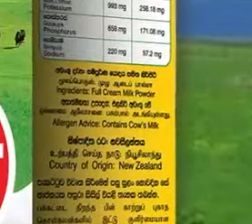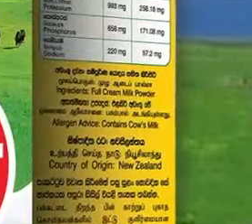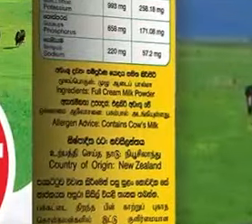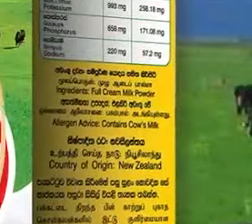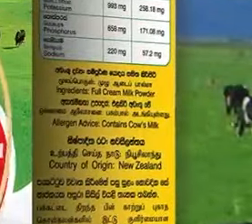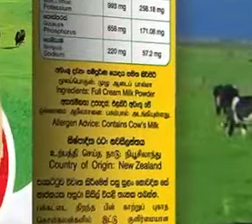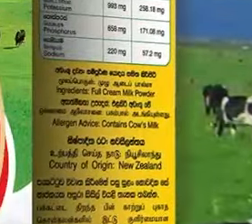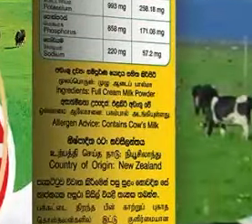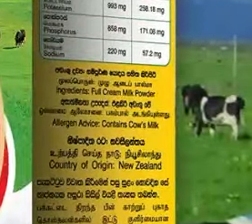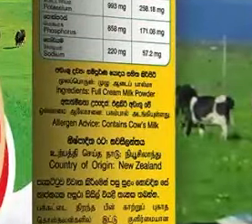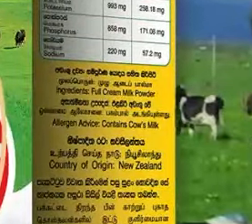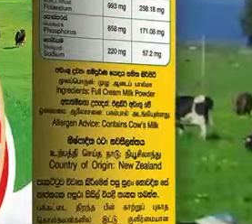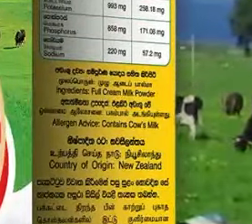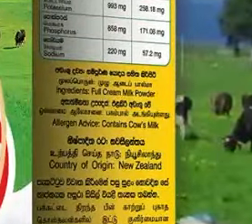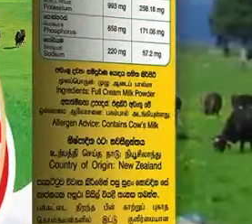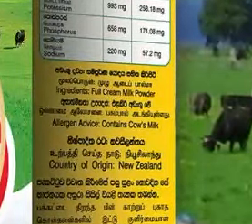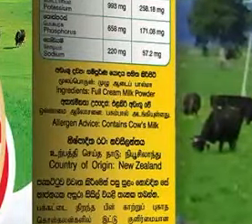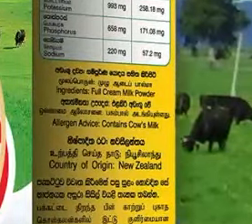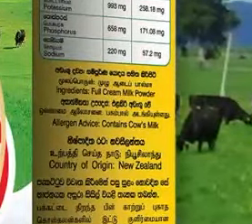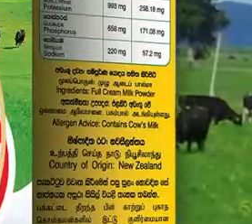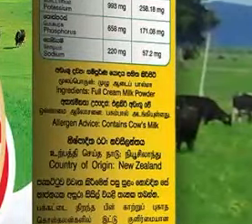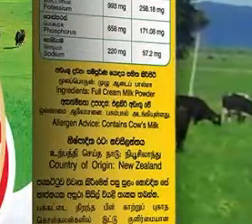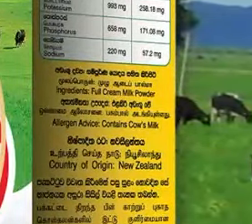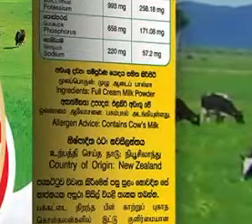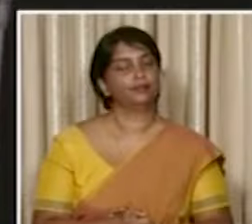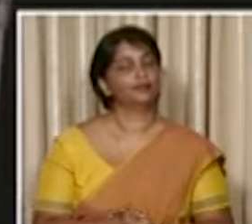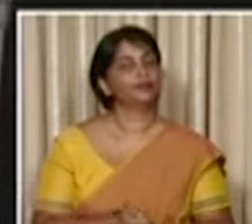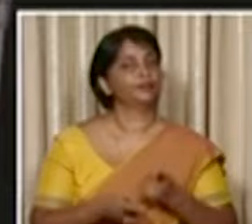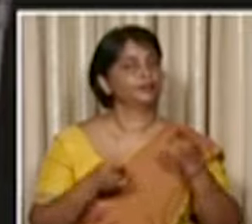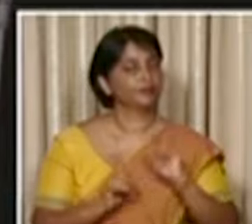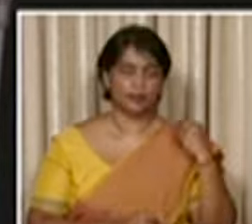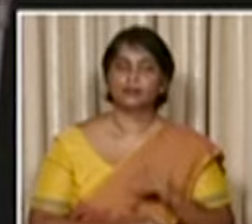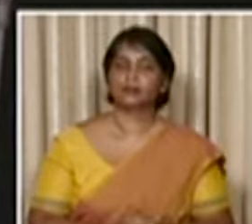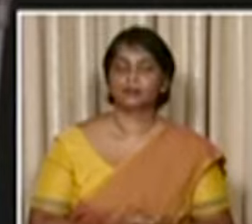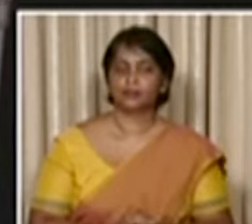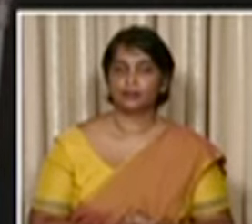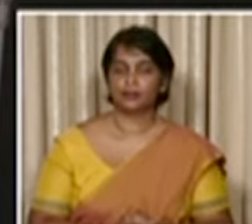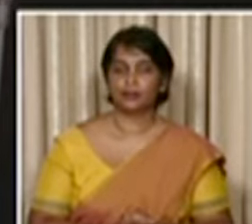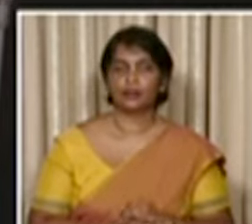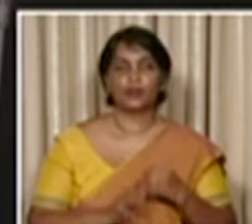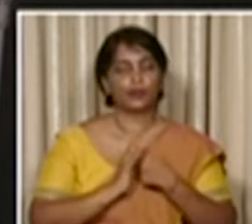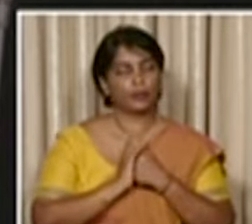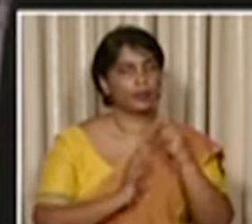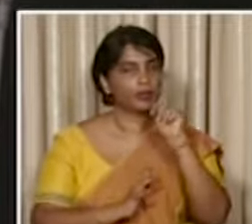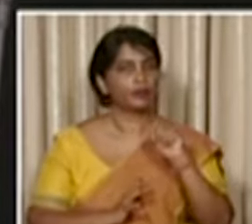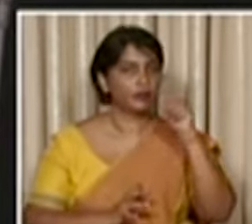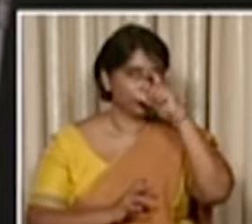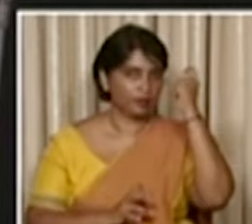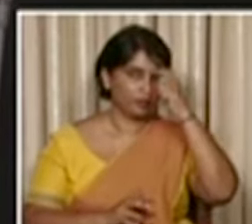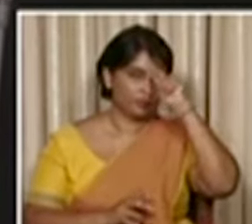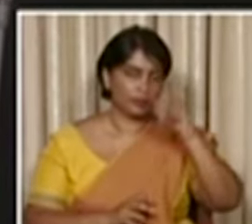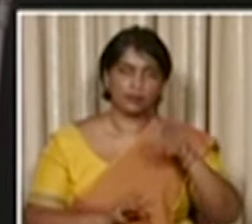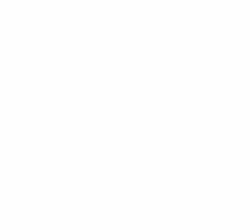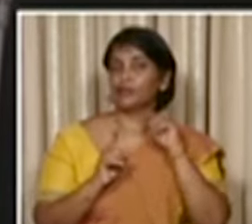ග්‍රෑම් 400ක් රුපියල් 910. ඕ සූර්ය කිරි. මෑතදී ගරු මෛත්‍රීපාල සිරිසේන මැතිතුමාගේ